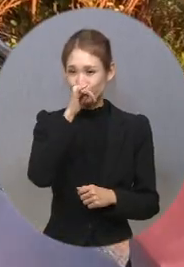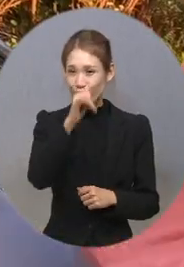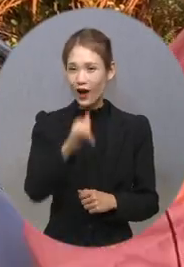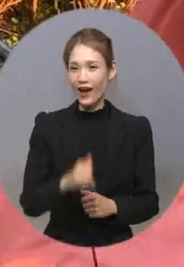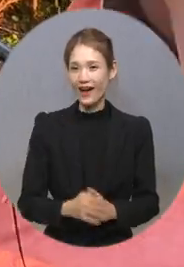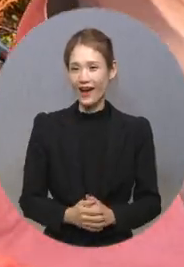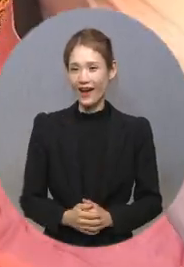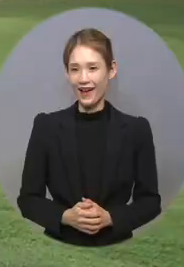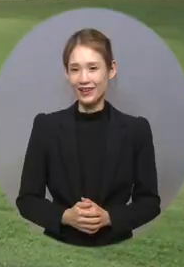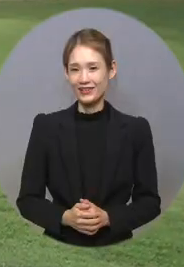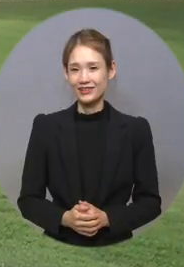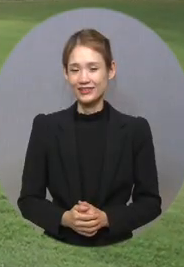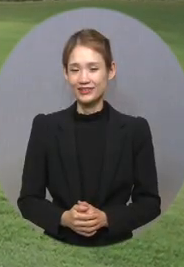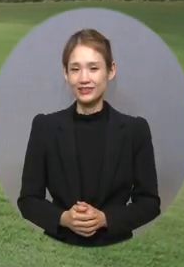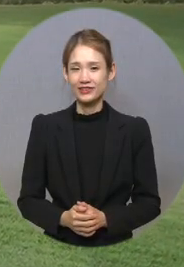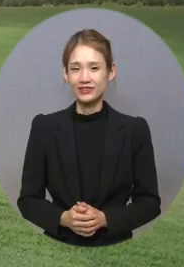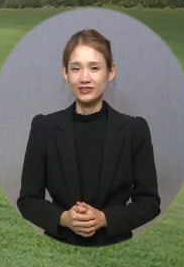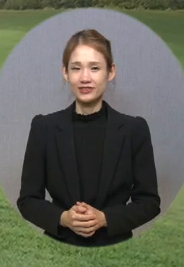훌륭합니다.